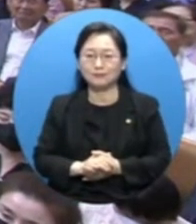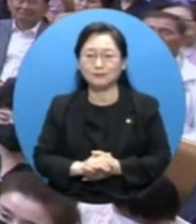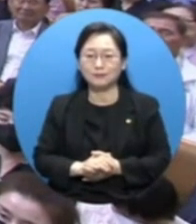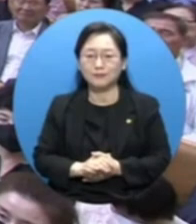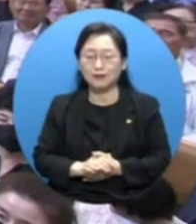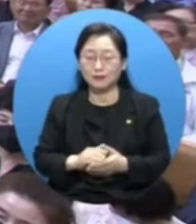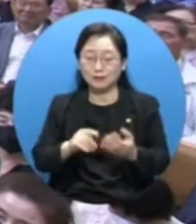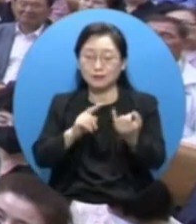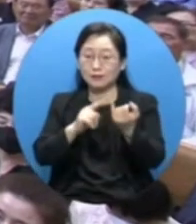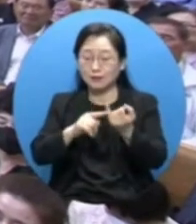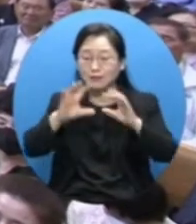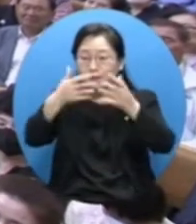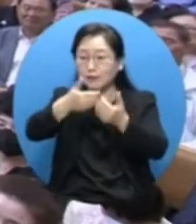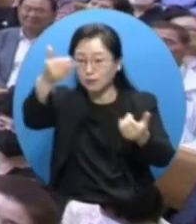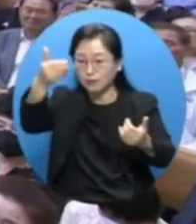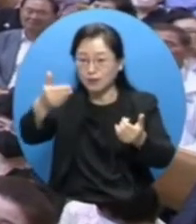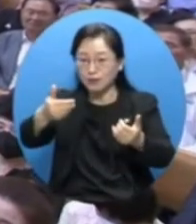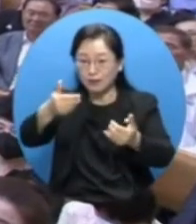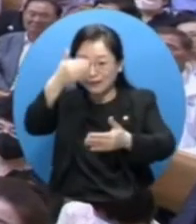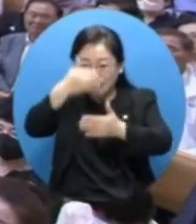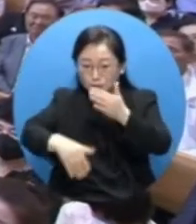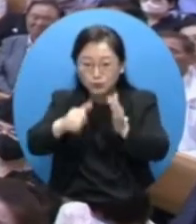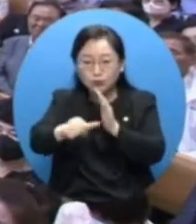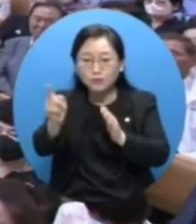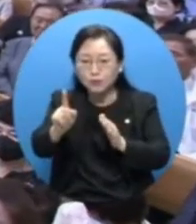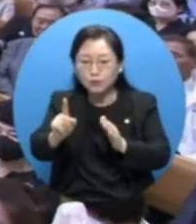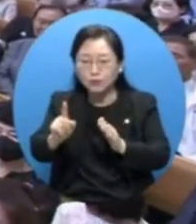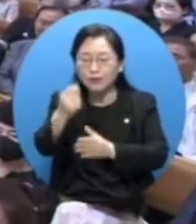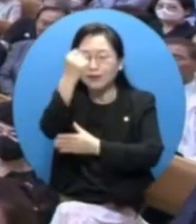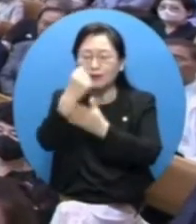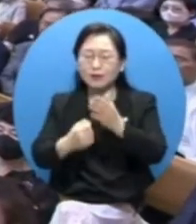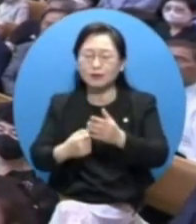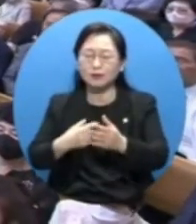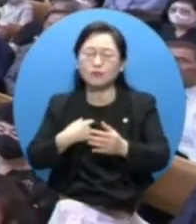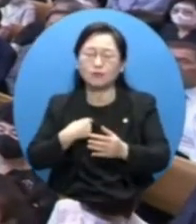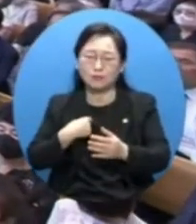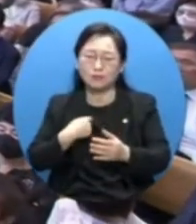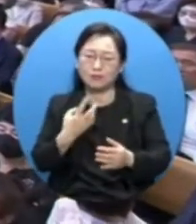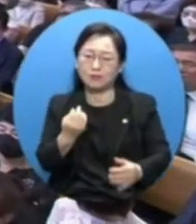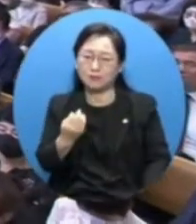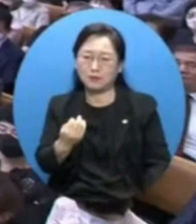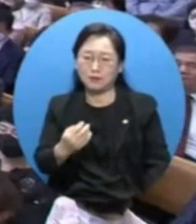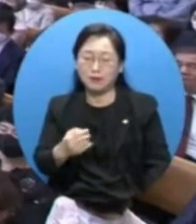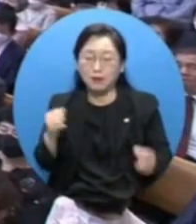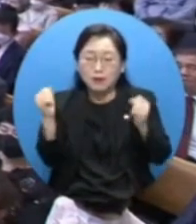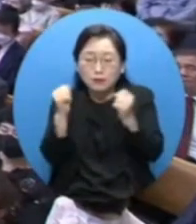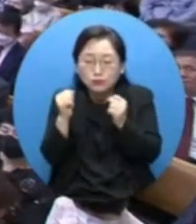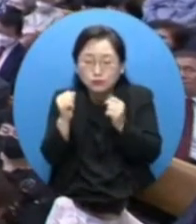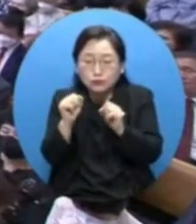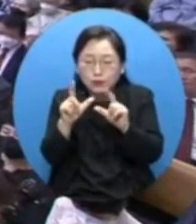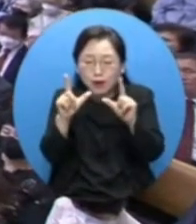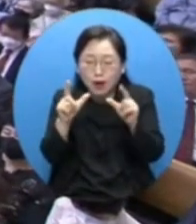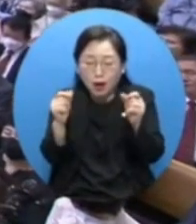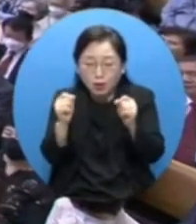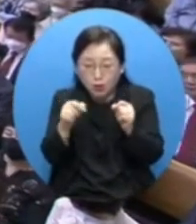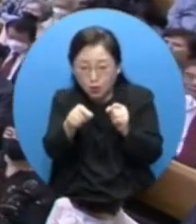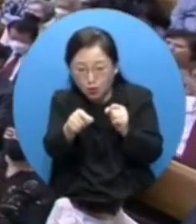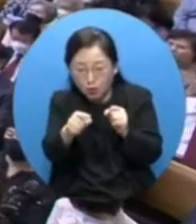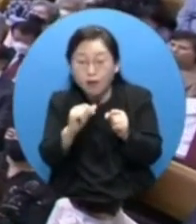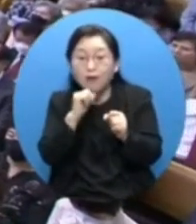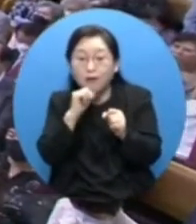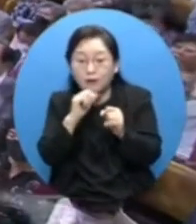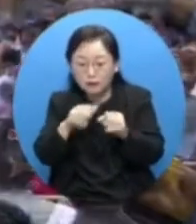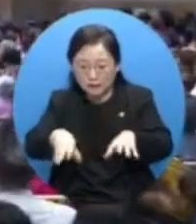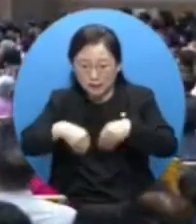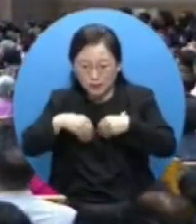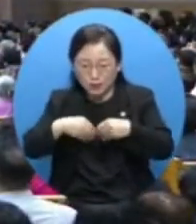서두병 선교사가 세상을 떠나며 남긴 것이라고는 낡은 옷 몇 점, 추운 겨울날 떨고 있는 거지를 보면서 자기가 갖고 있는